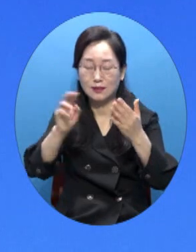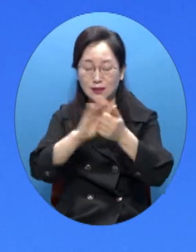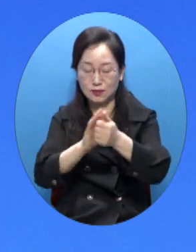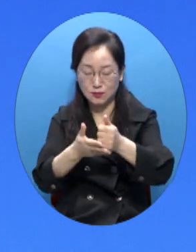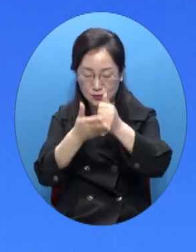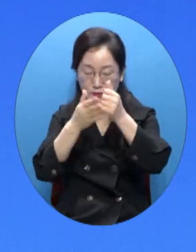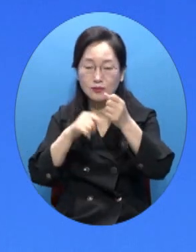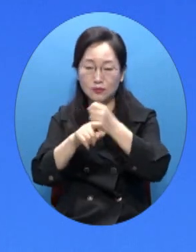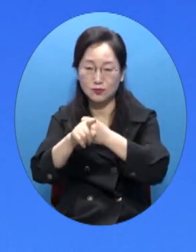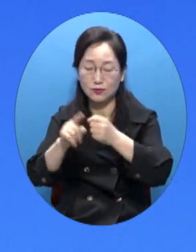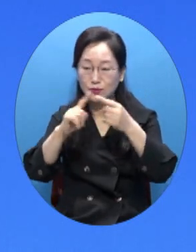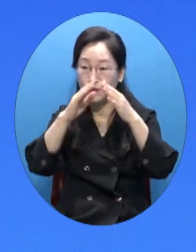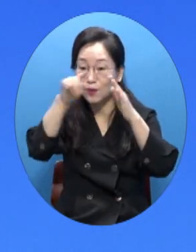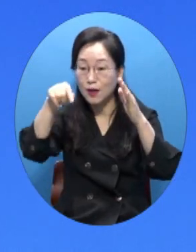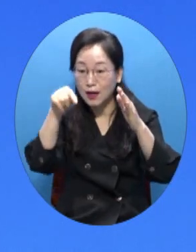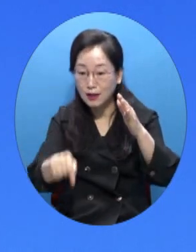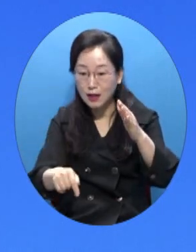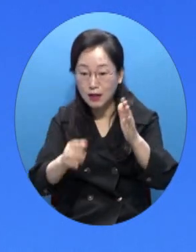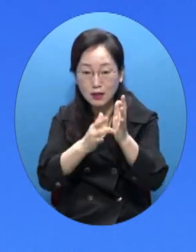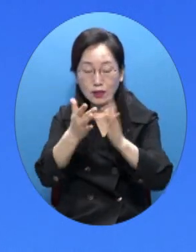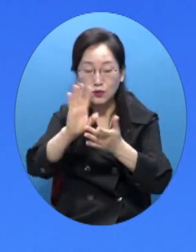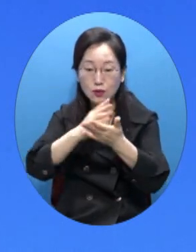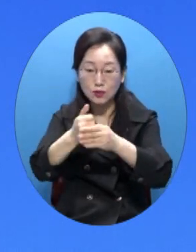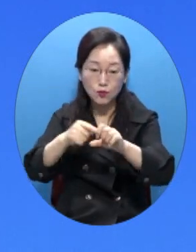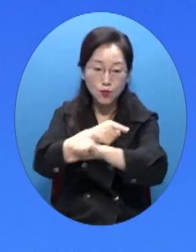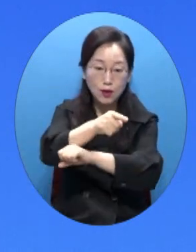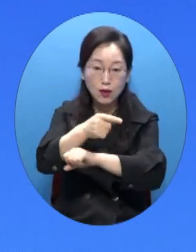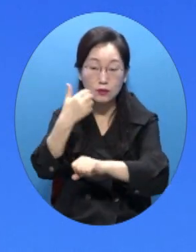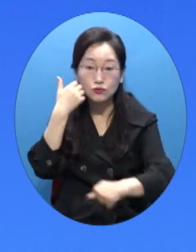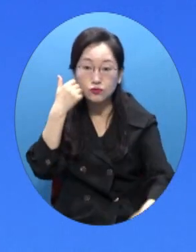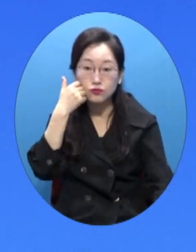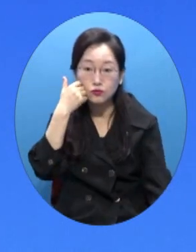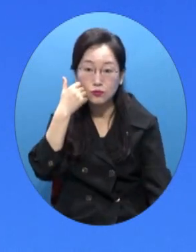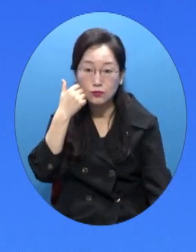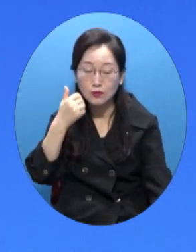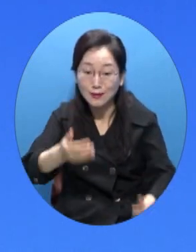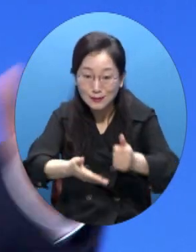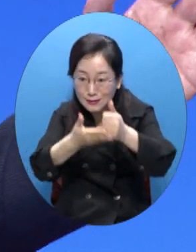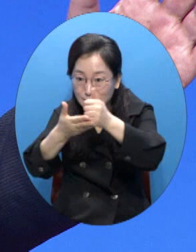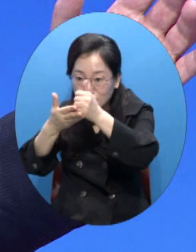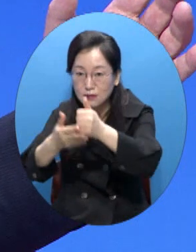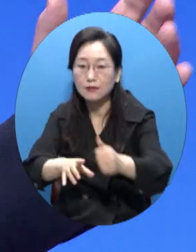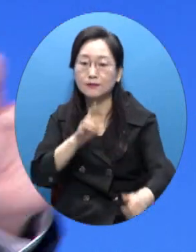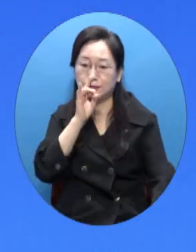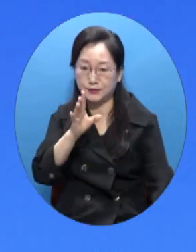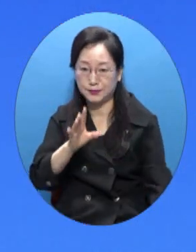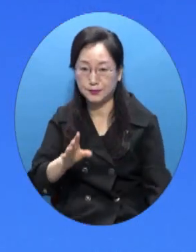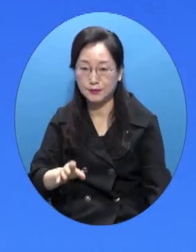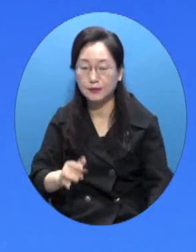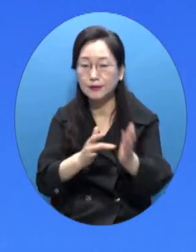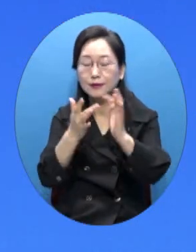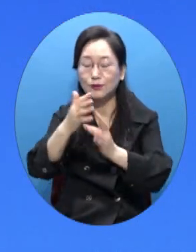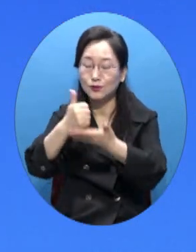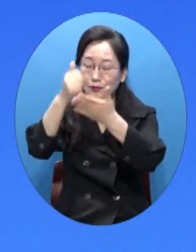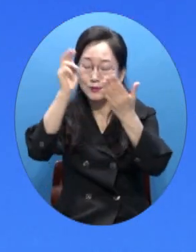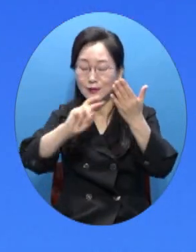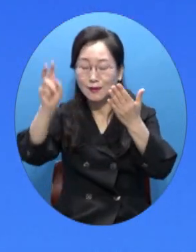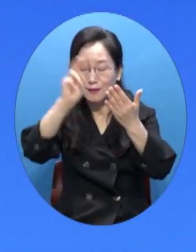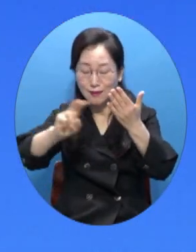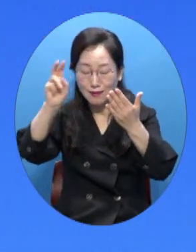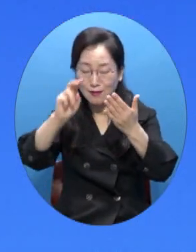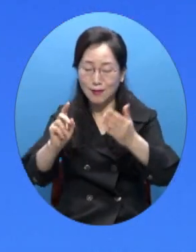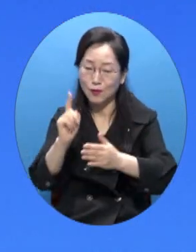것입니다. 교회 내 예수 그리스도 외에는 그 누구도 존경함을 받을 대상이 없는 것입니다. 예수님을 찬양하고 높여야 되는